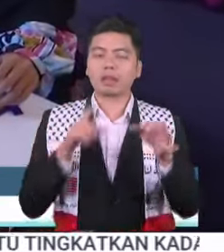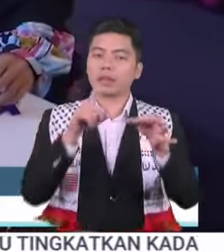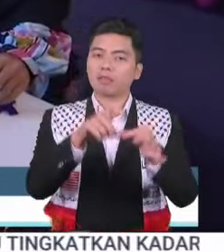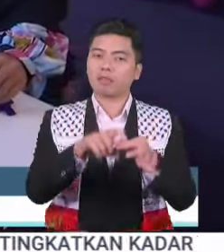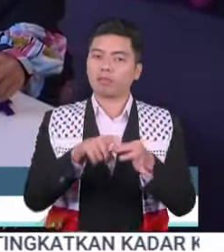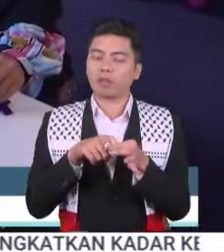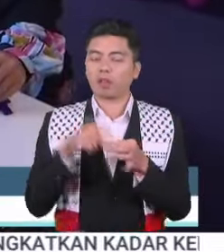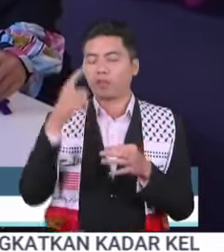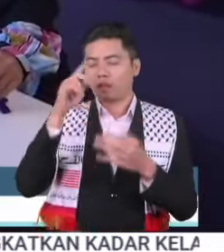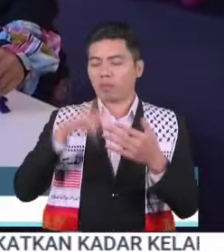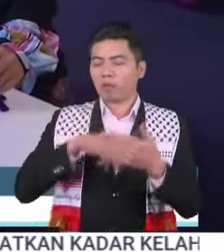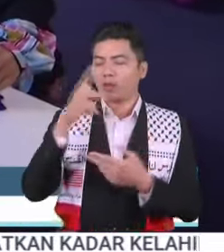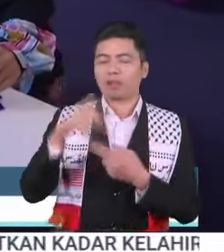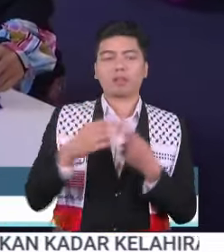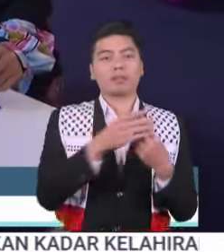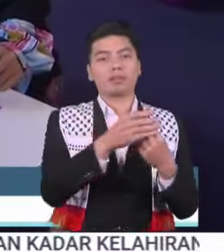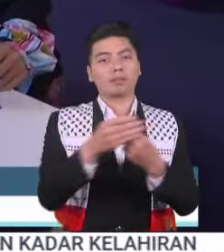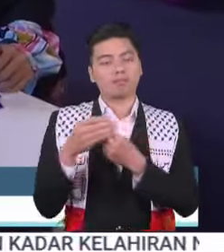berjaya membuat program yang